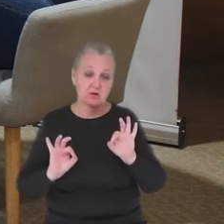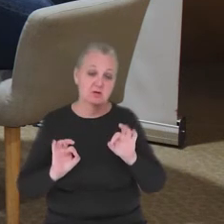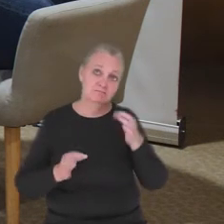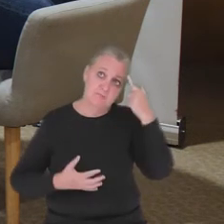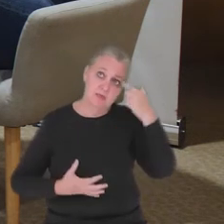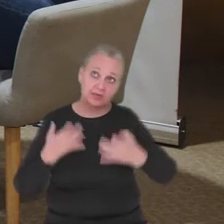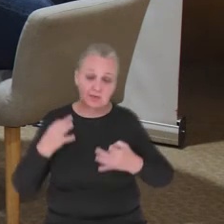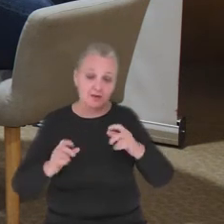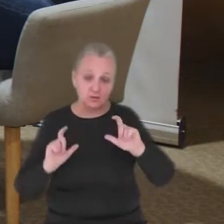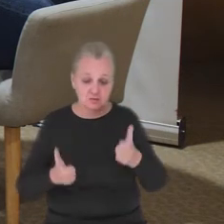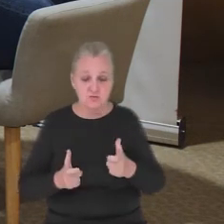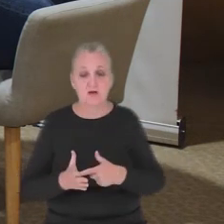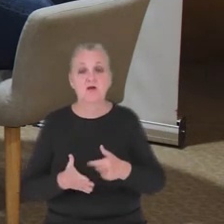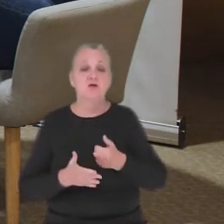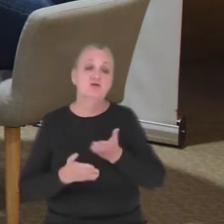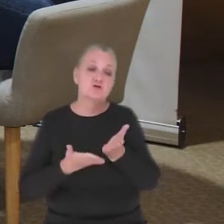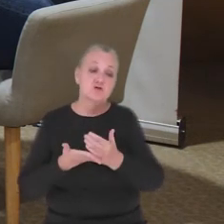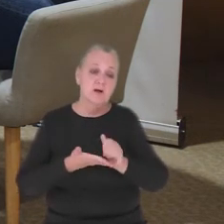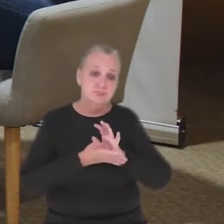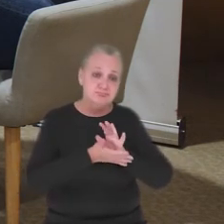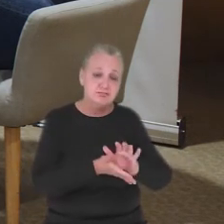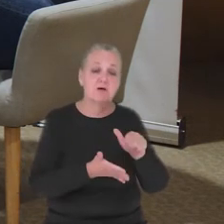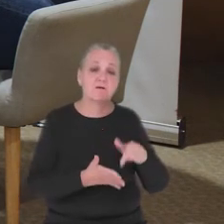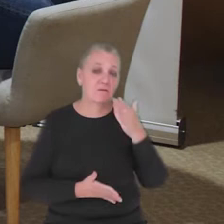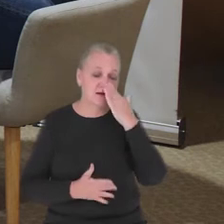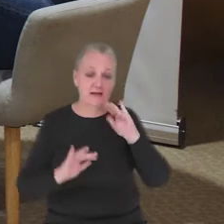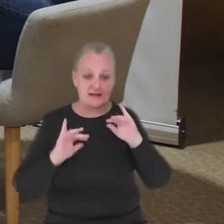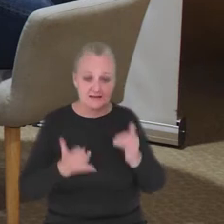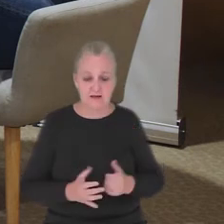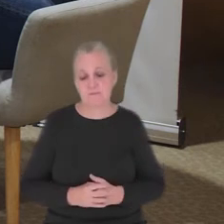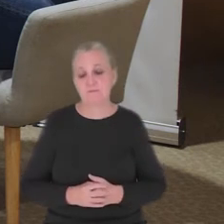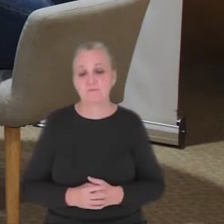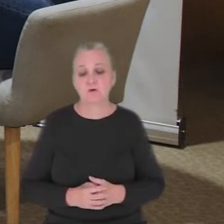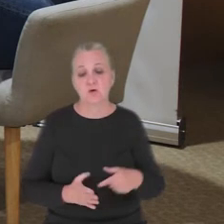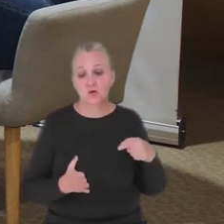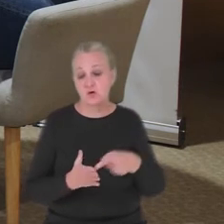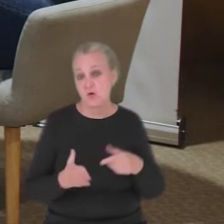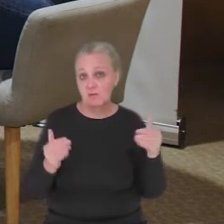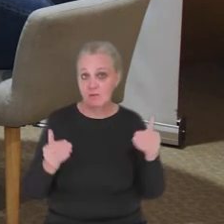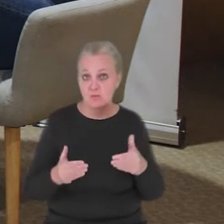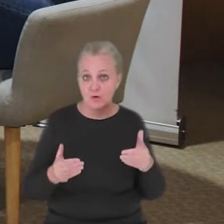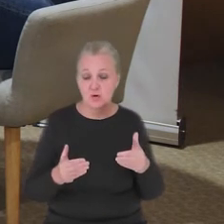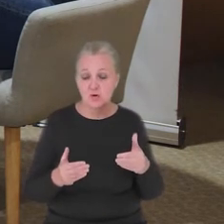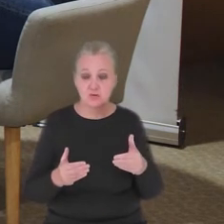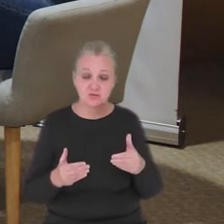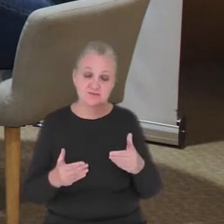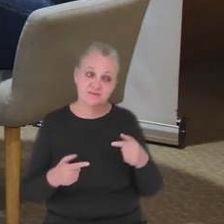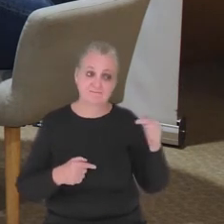rozważać, bo rzeczywiście niektóre publikacje są takie, że tu się można